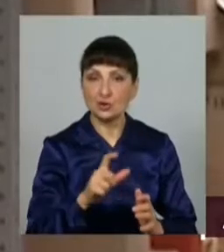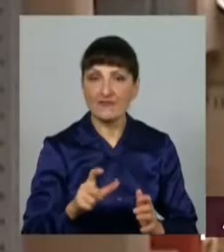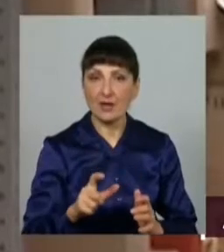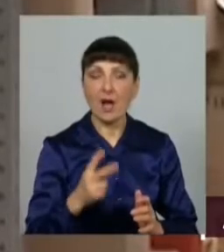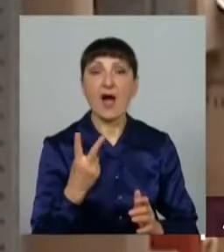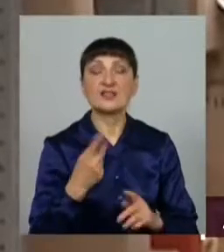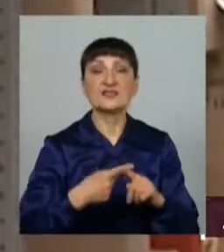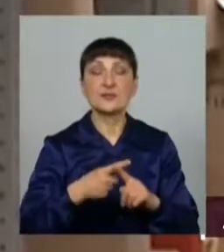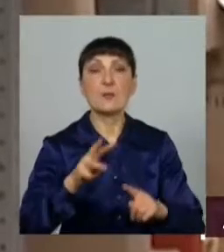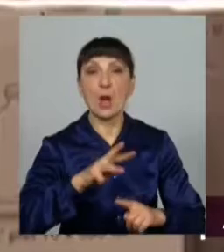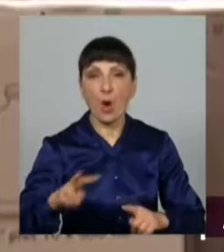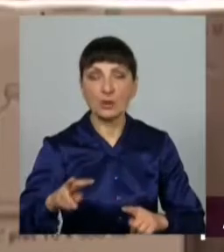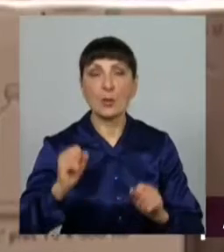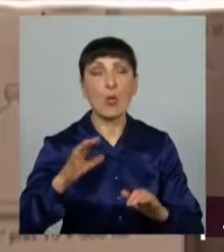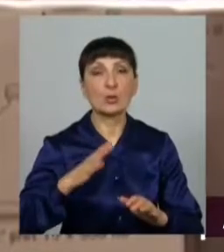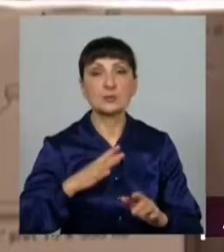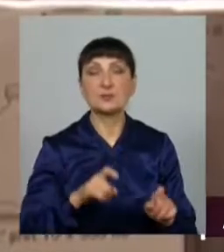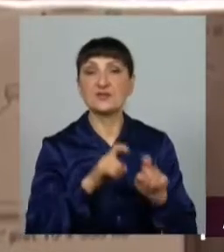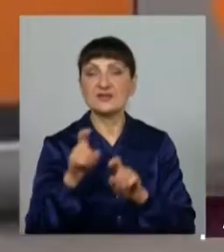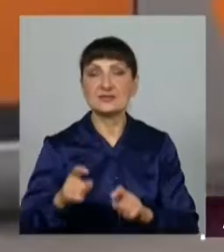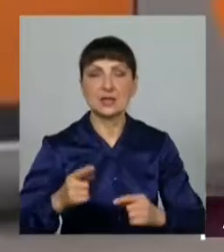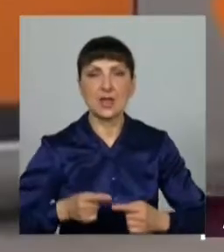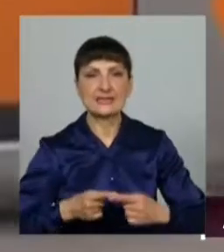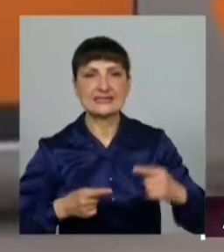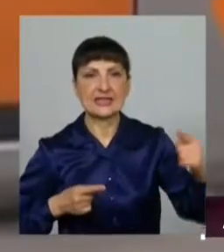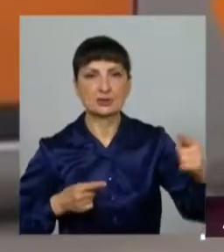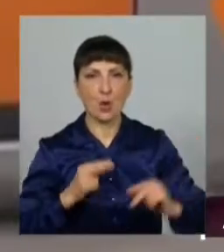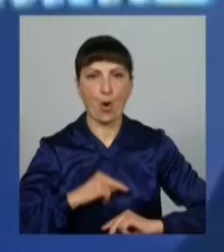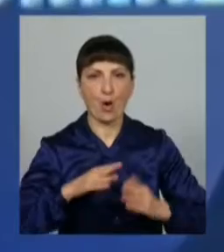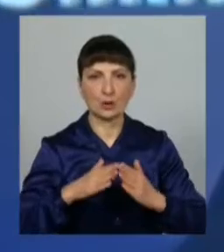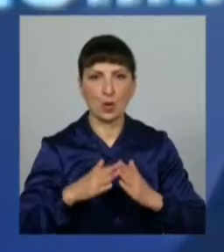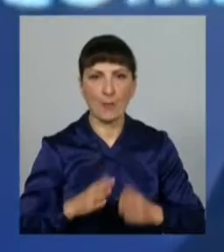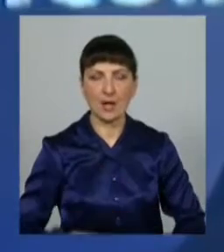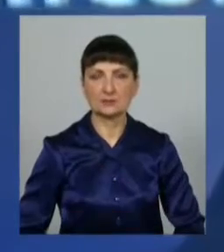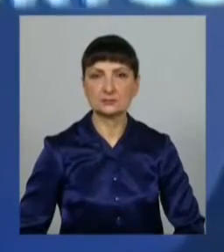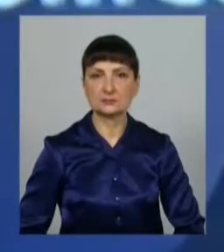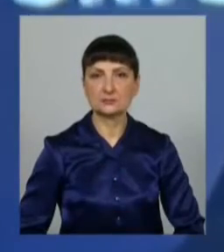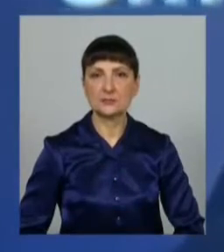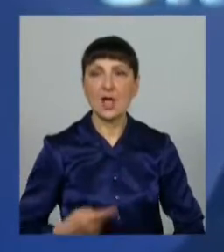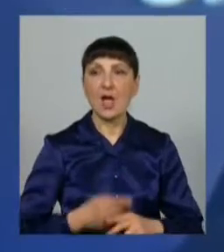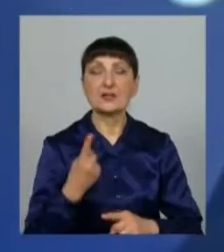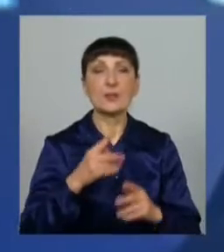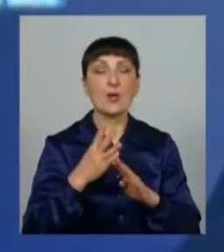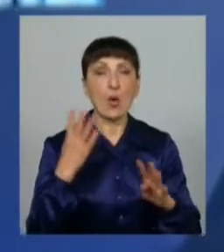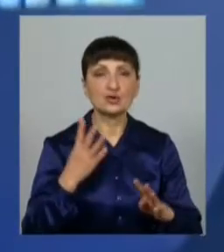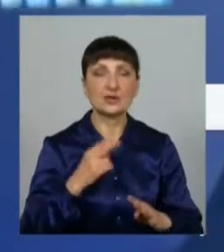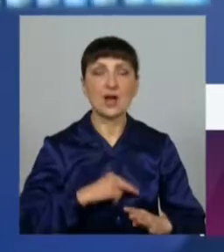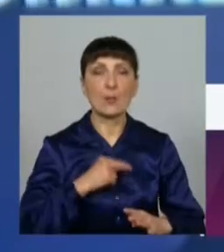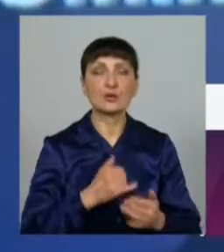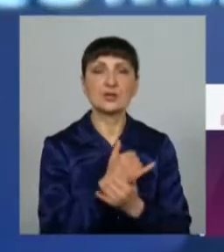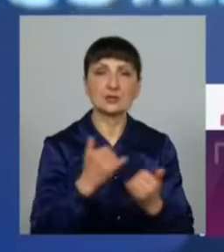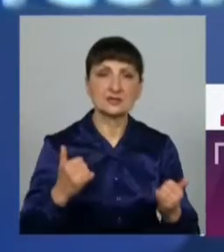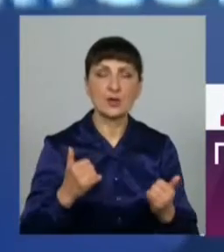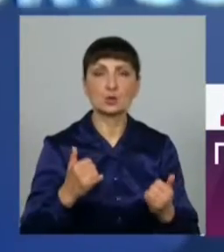около 2,5 миллионов могут перевести на дистанционку. То есть это в первую очередь работники сфер услуг,